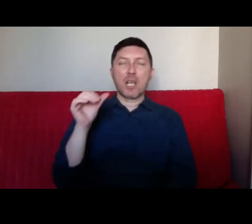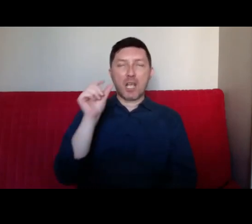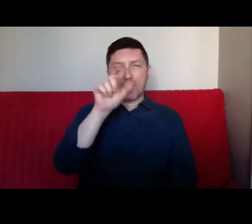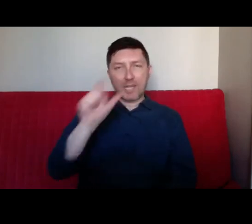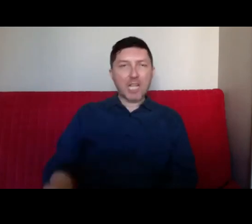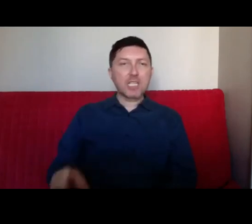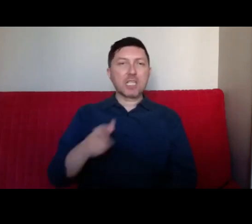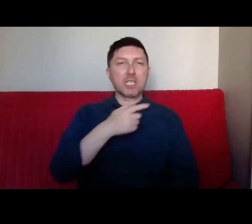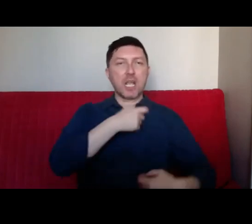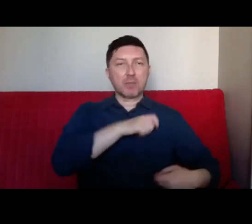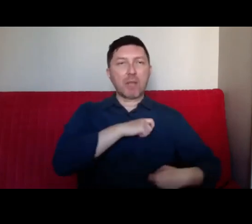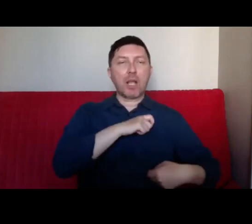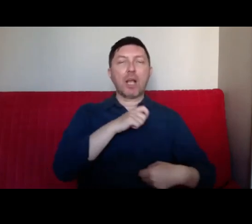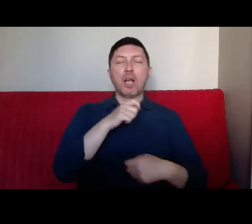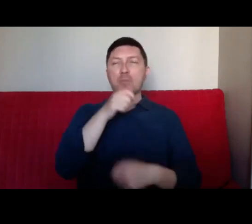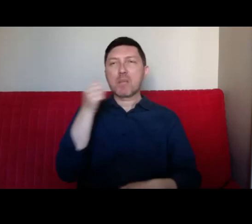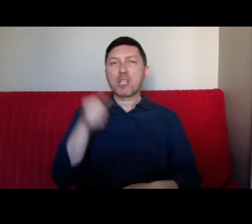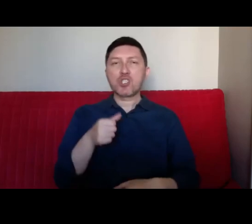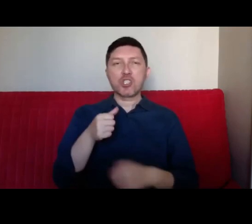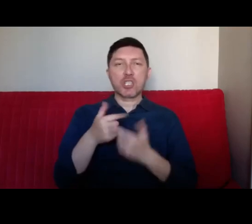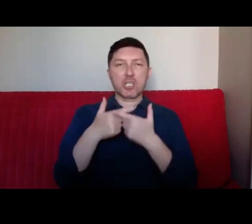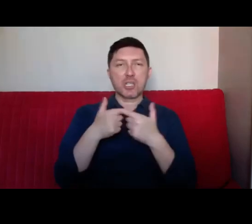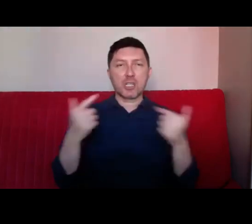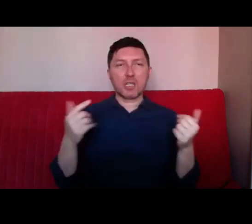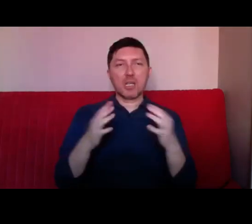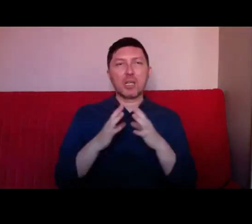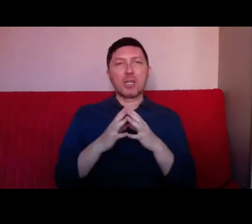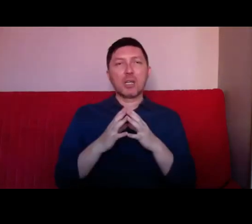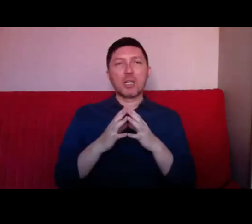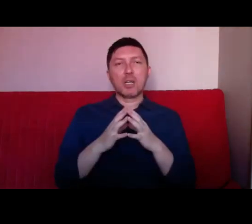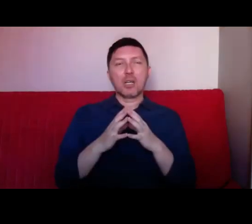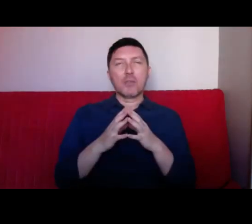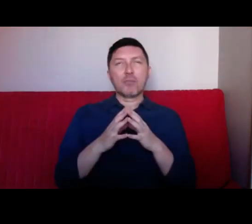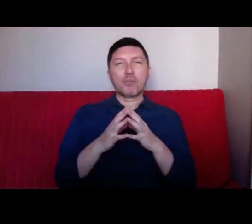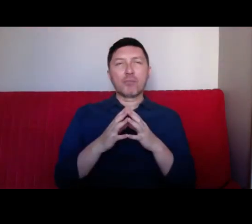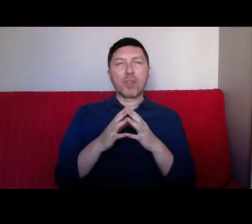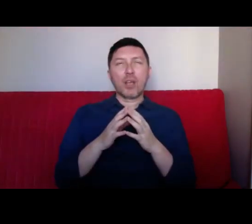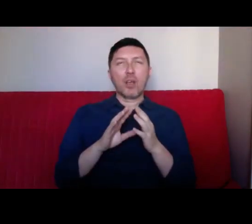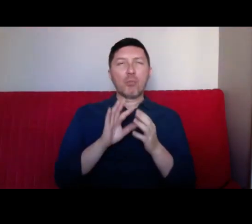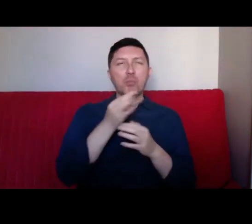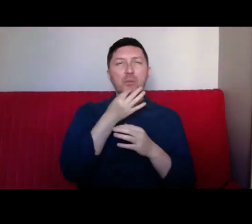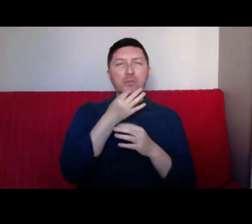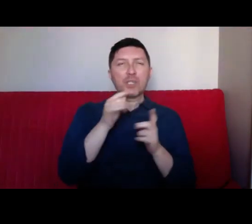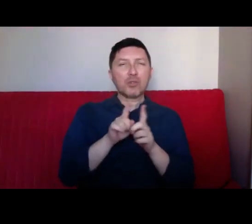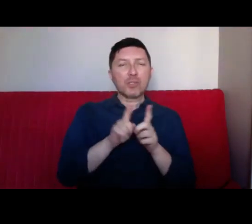cette semaine européenne dans les années qui viennent. Je me permets de prendre directement mon temps pour répondre aussi à une des questions